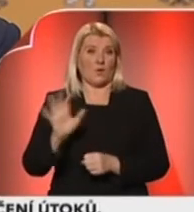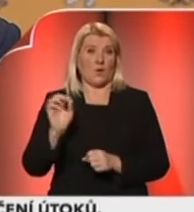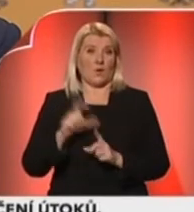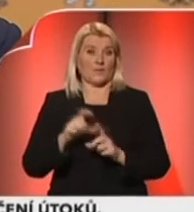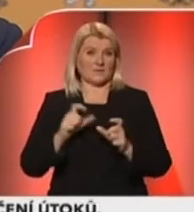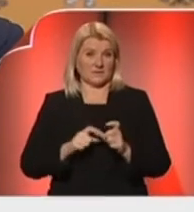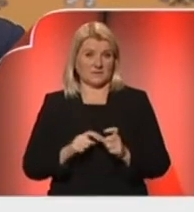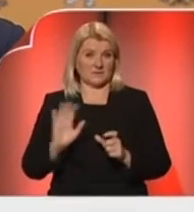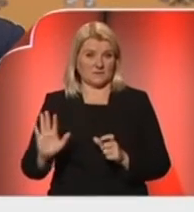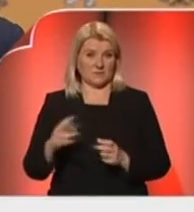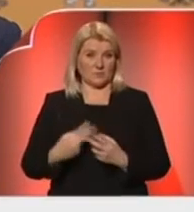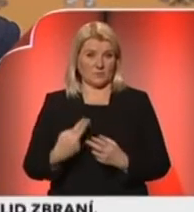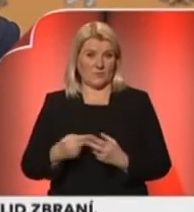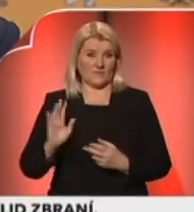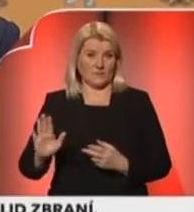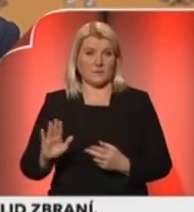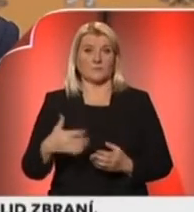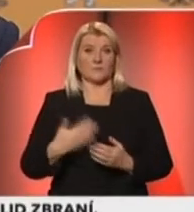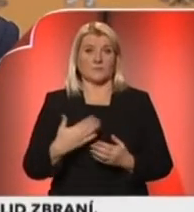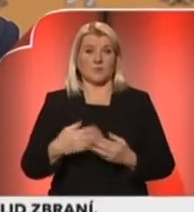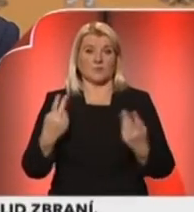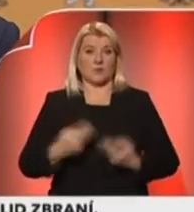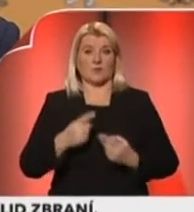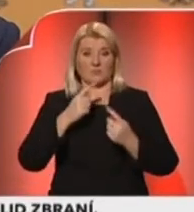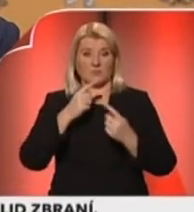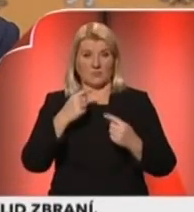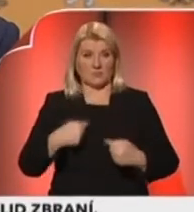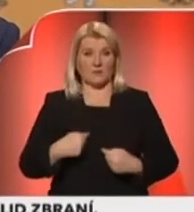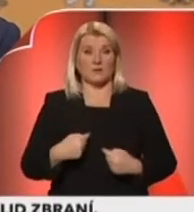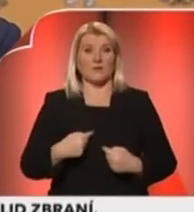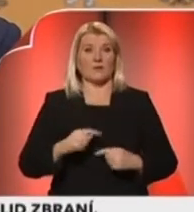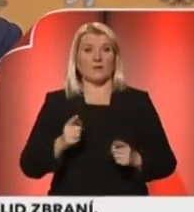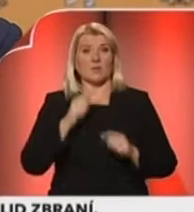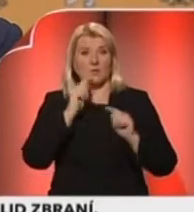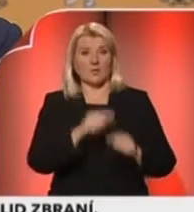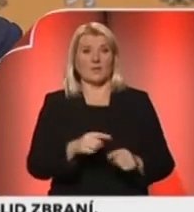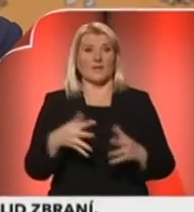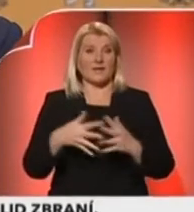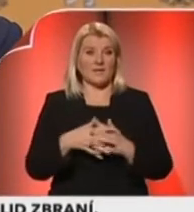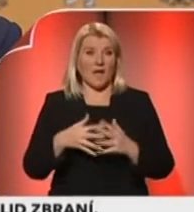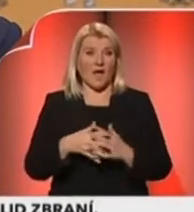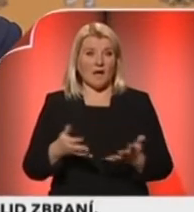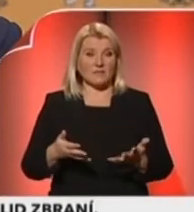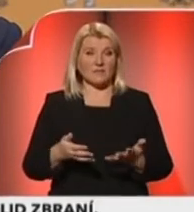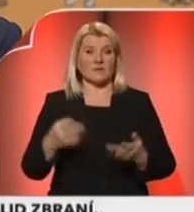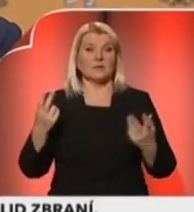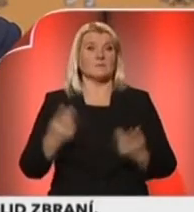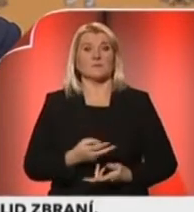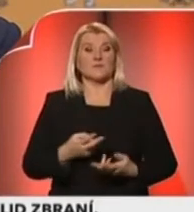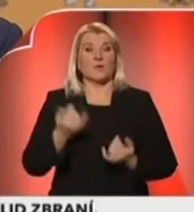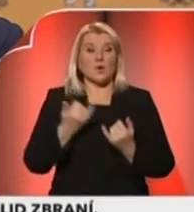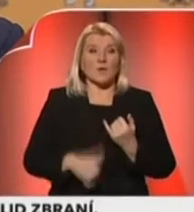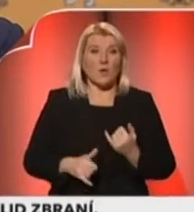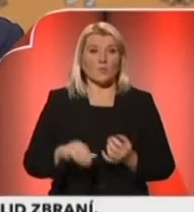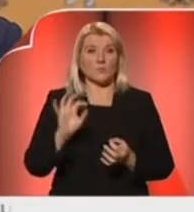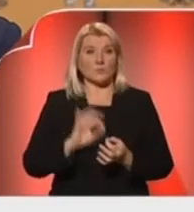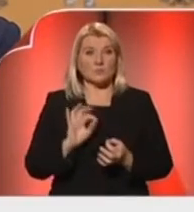demokratická strana. Takže podsouvat bývalému hejtmanovi Davidovi Rátovi, že neuměl šetřit